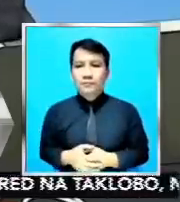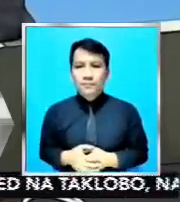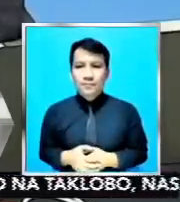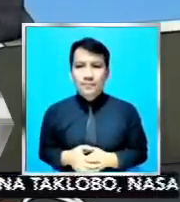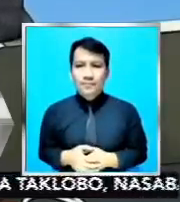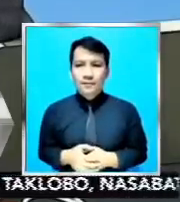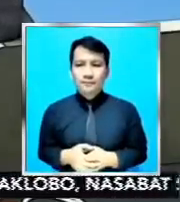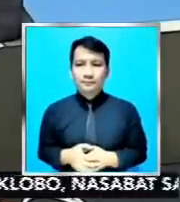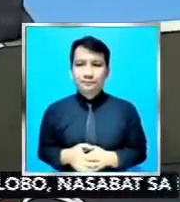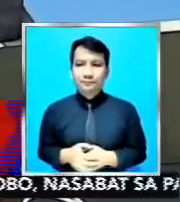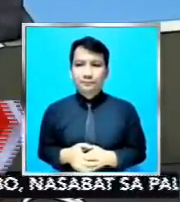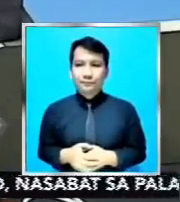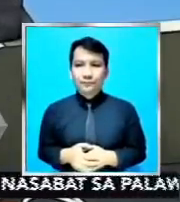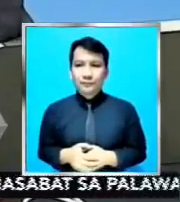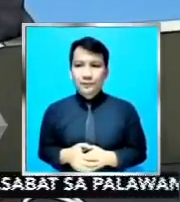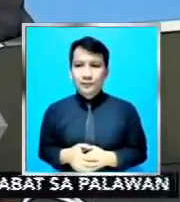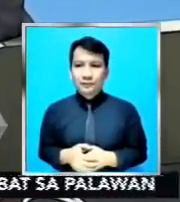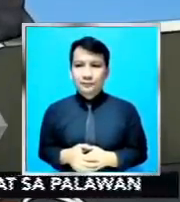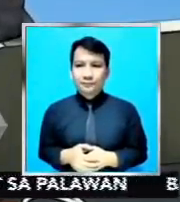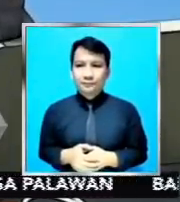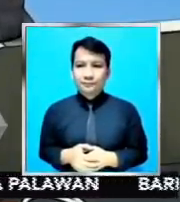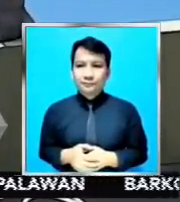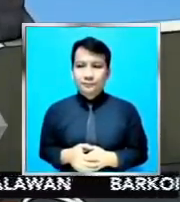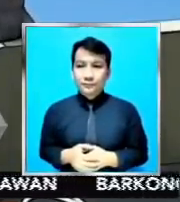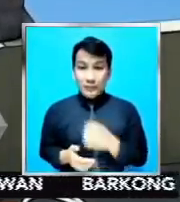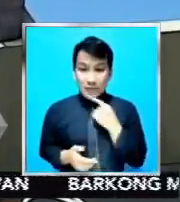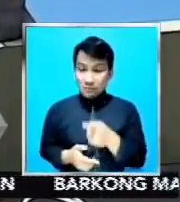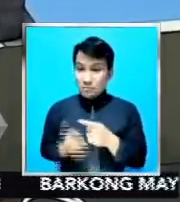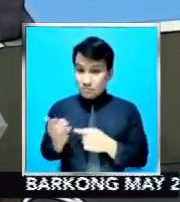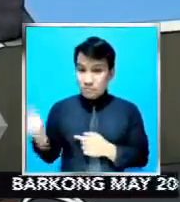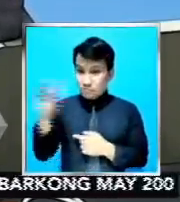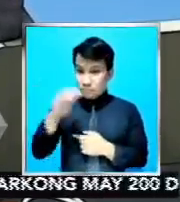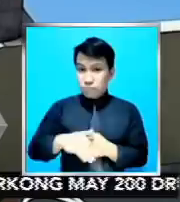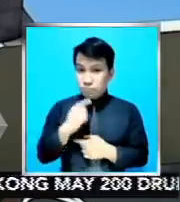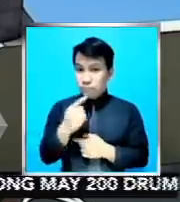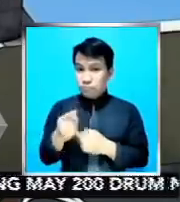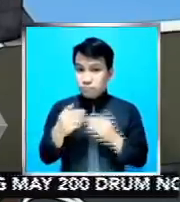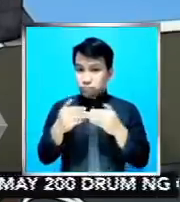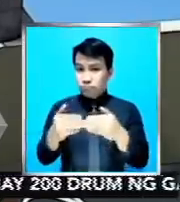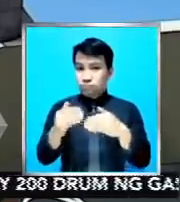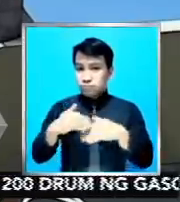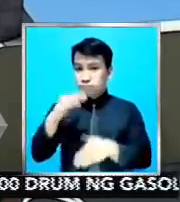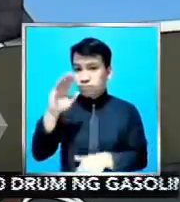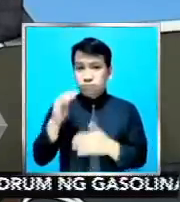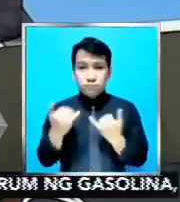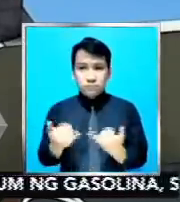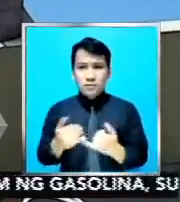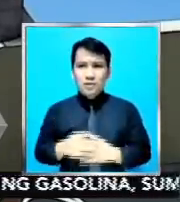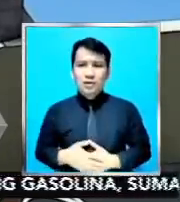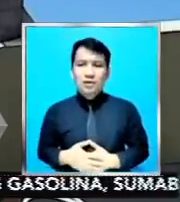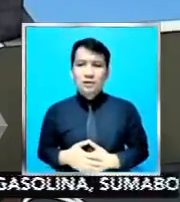Around the world, cases and deaths are continuing to increase at worrying rates.